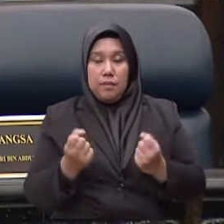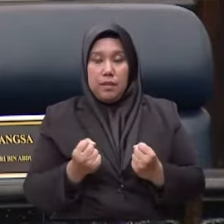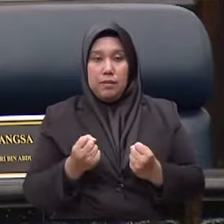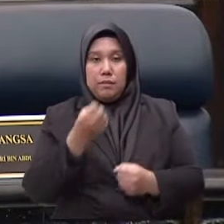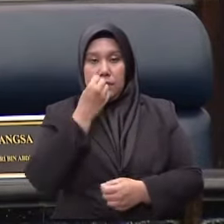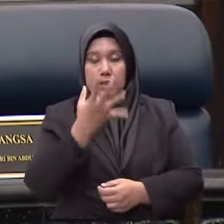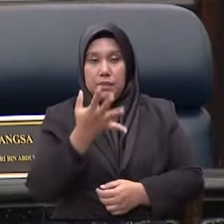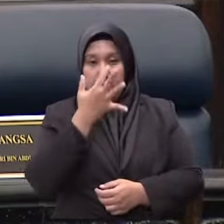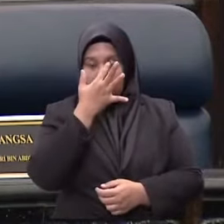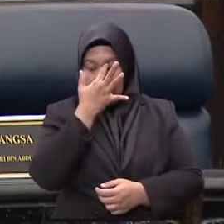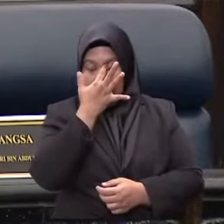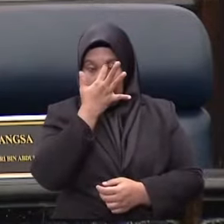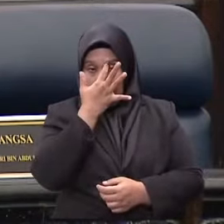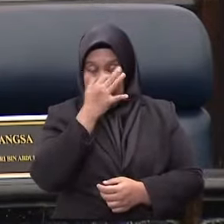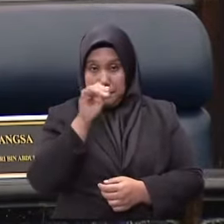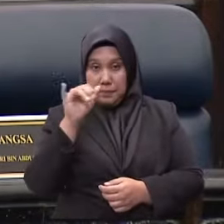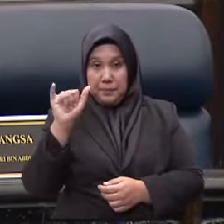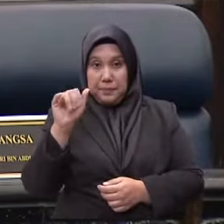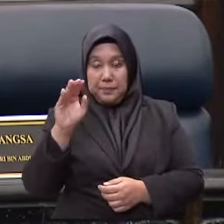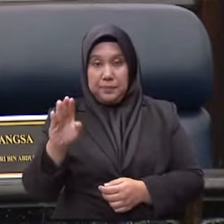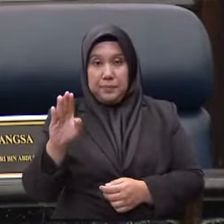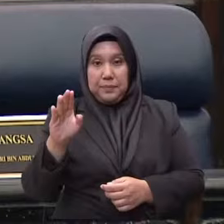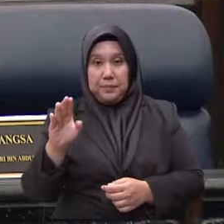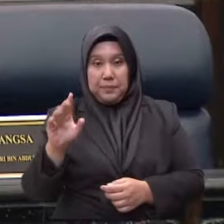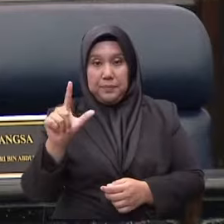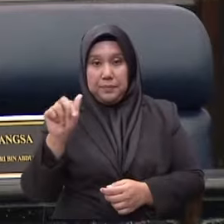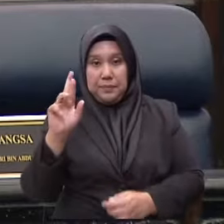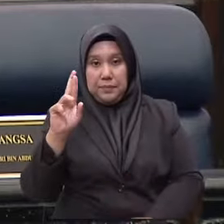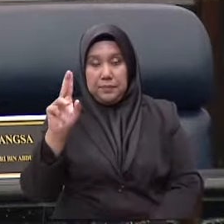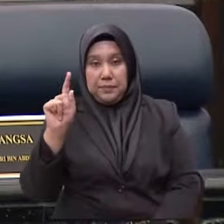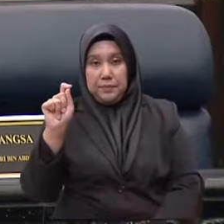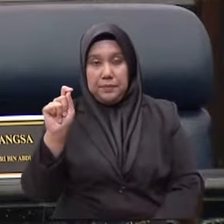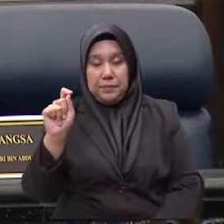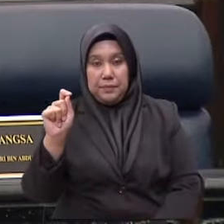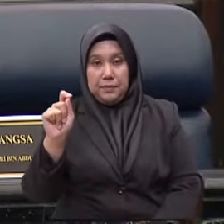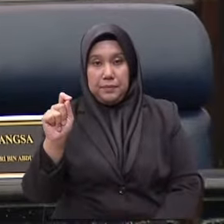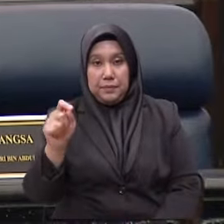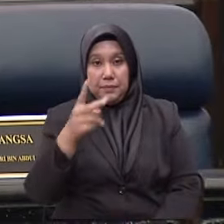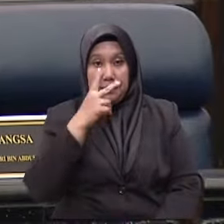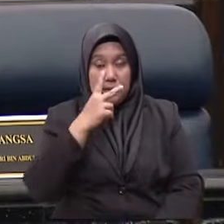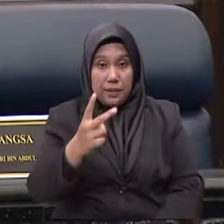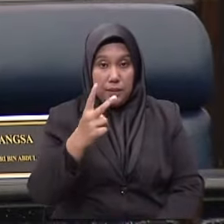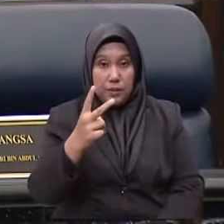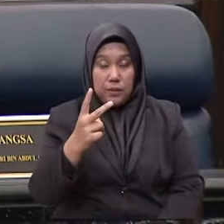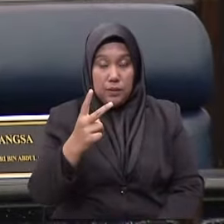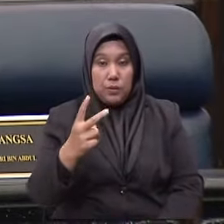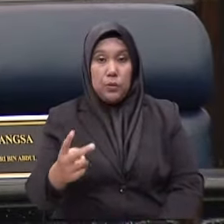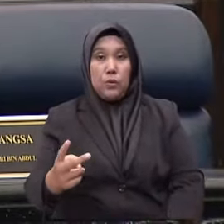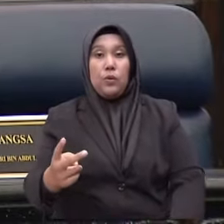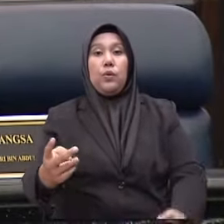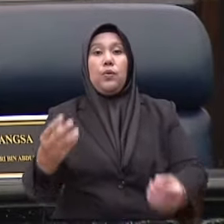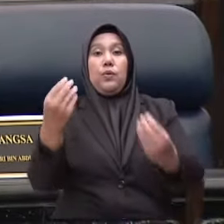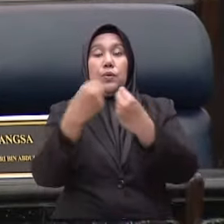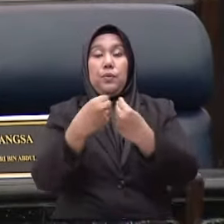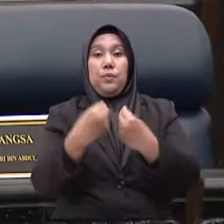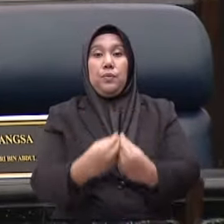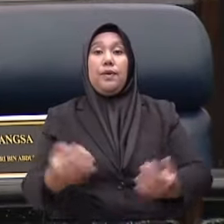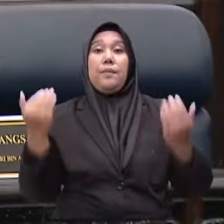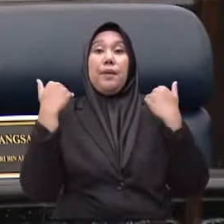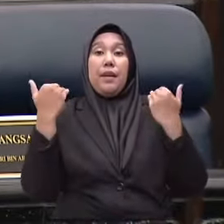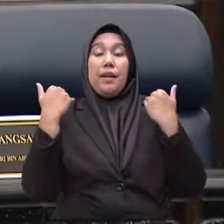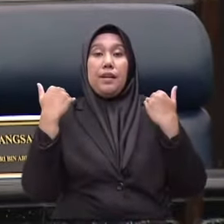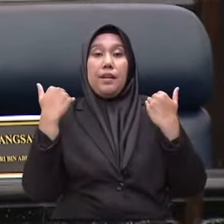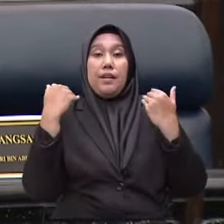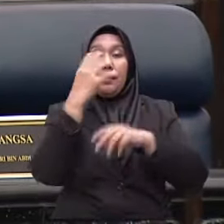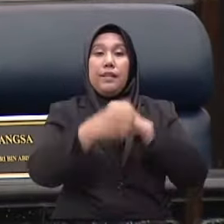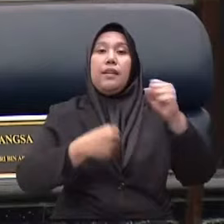berhormat larut tadi kalau kita tengok dari segi kadar pengangguran apa yang berlaku kadar pengangguran